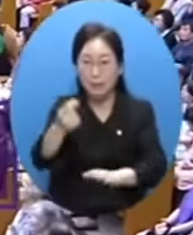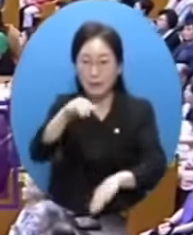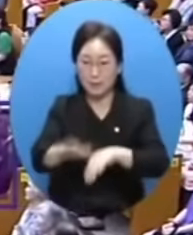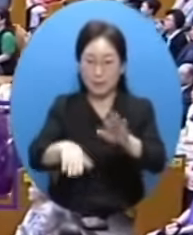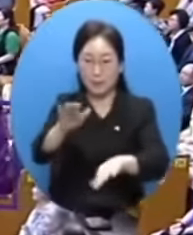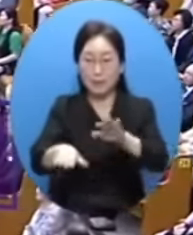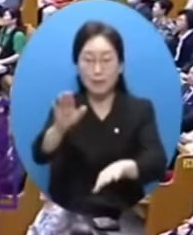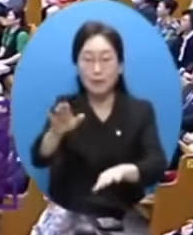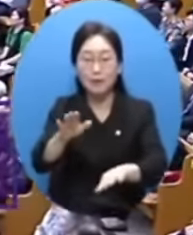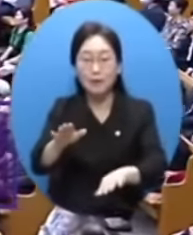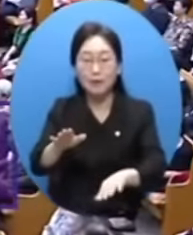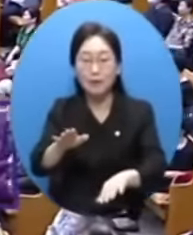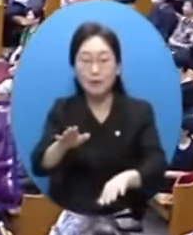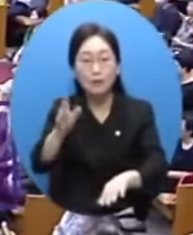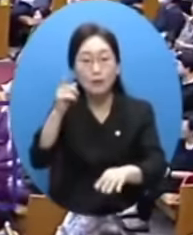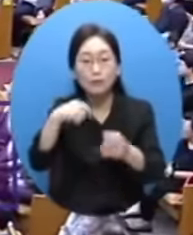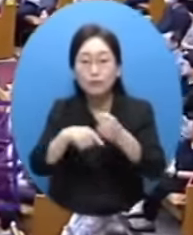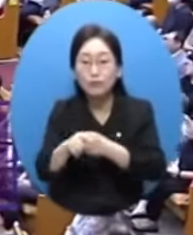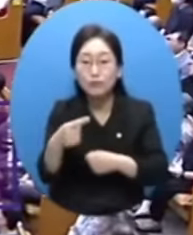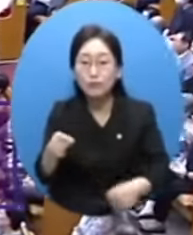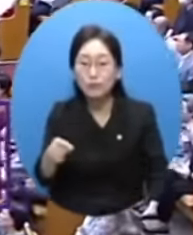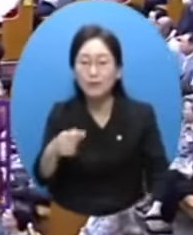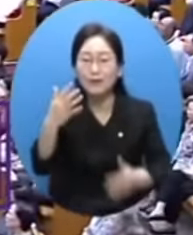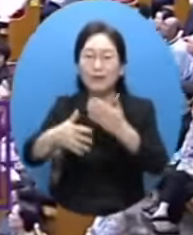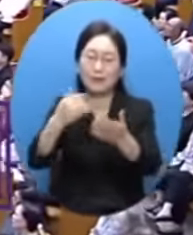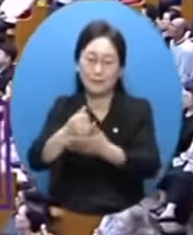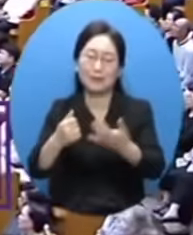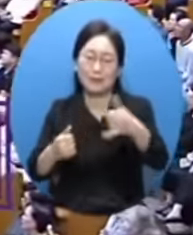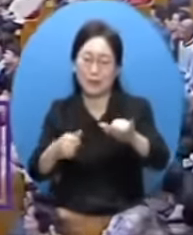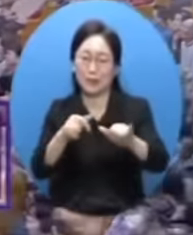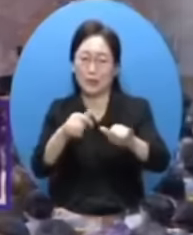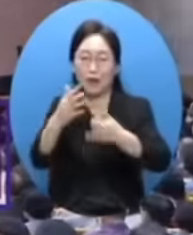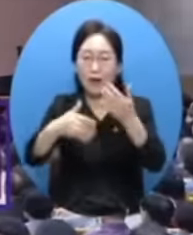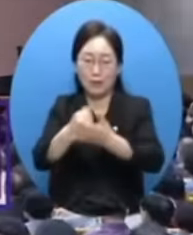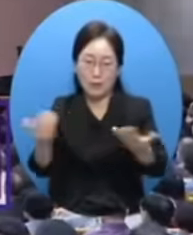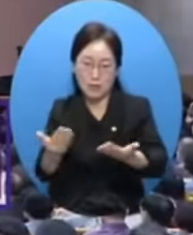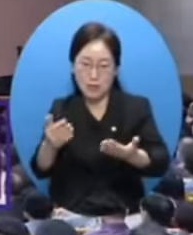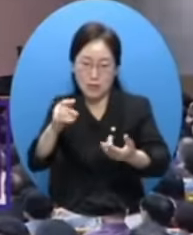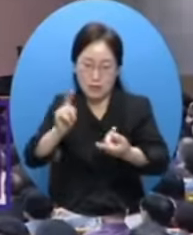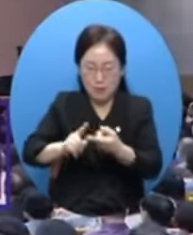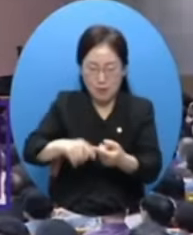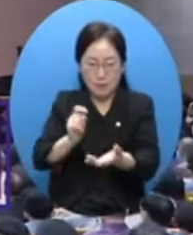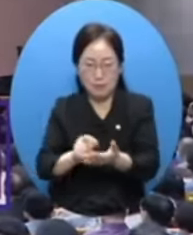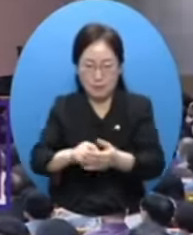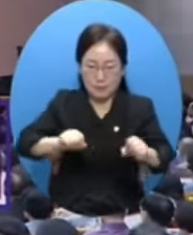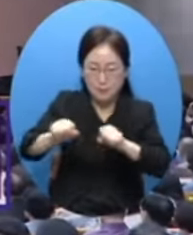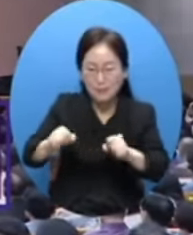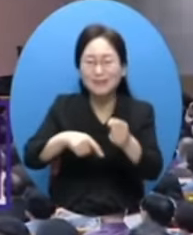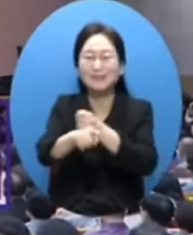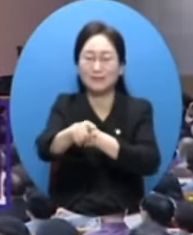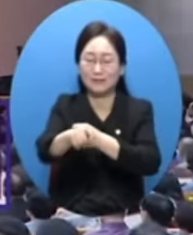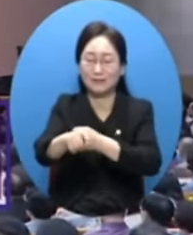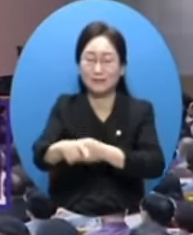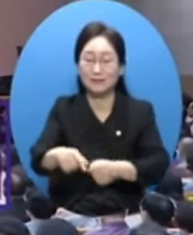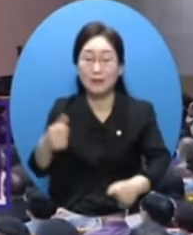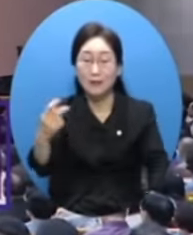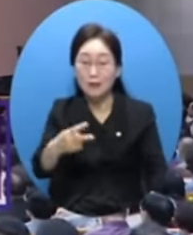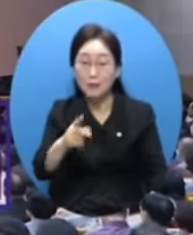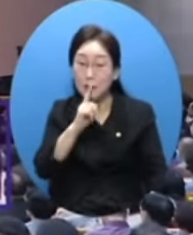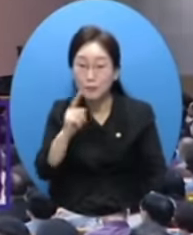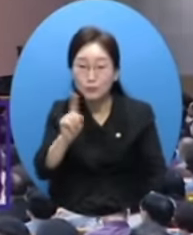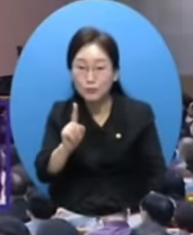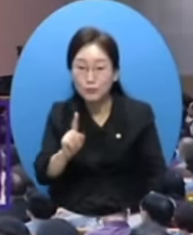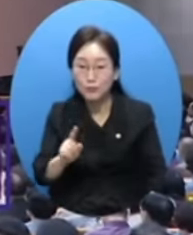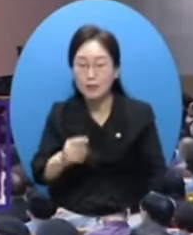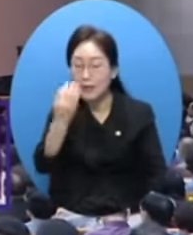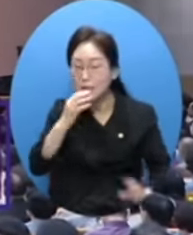발걸음을 걸는다는 이 말은 하나님의 자녀들이 하나님의 일을 위해서 서두르게 될 것이라고 하는 말씀입니다. 다시 말하면 이것은 이스라엘